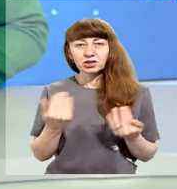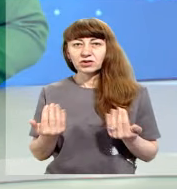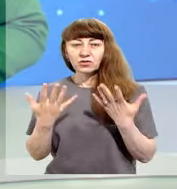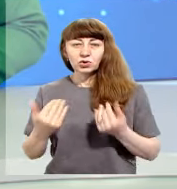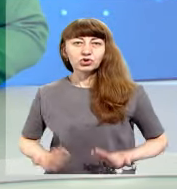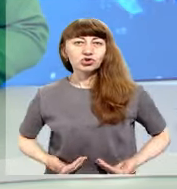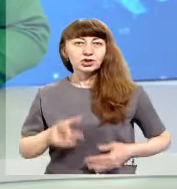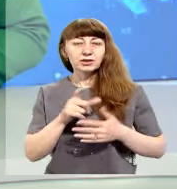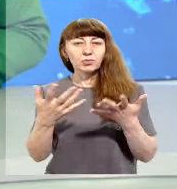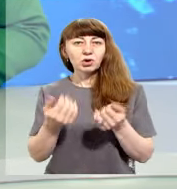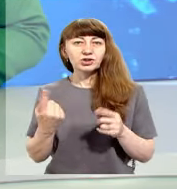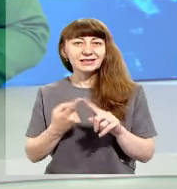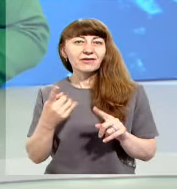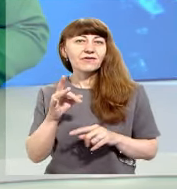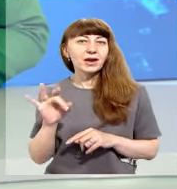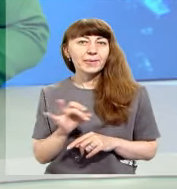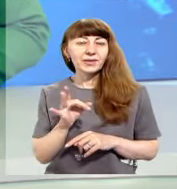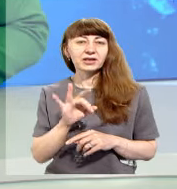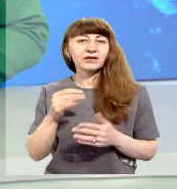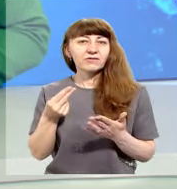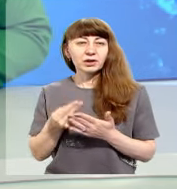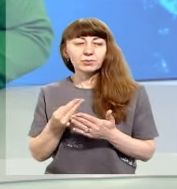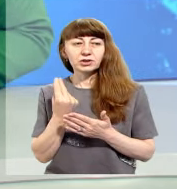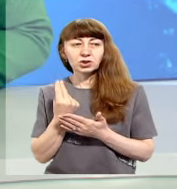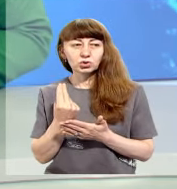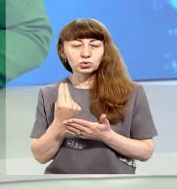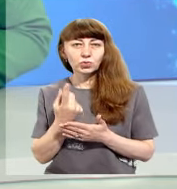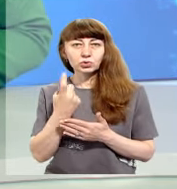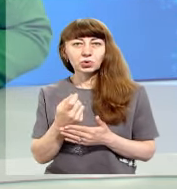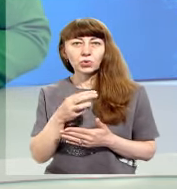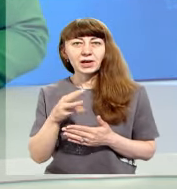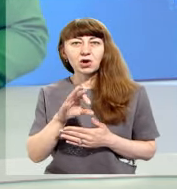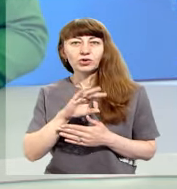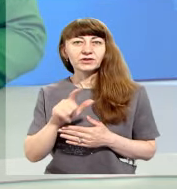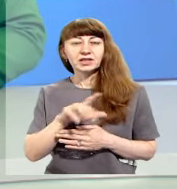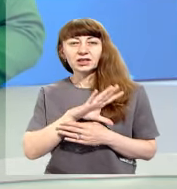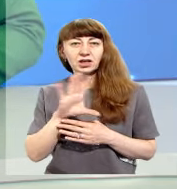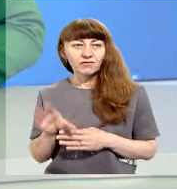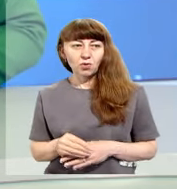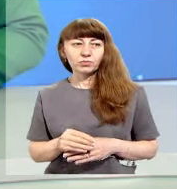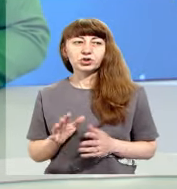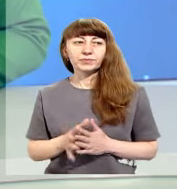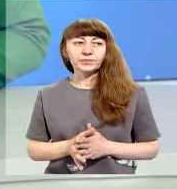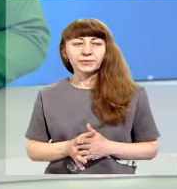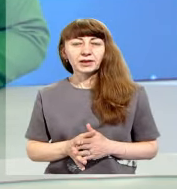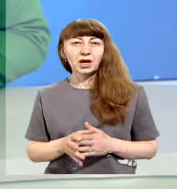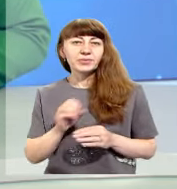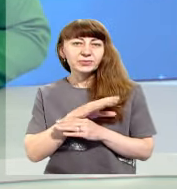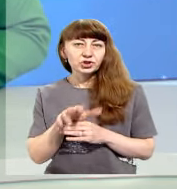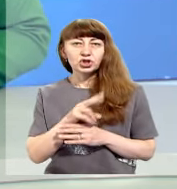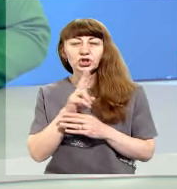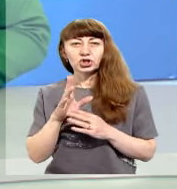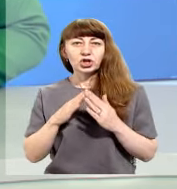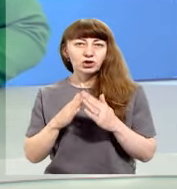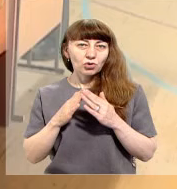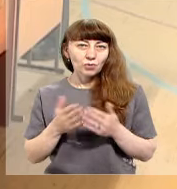получили единовременные выплаты в общем размере на сумму порядка 100 миллионов тенге. Вопросы обеспечения жильем остаются наиболее